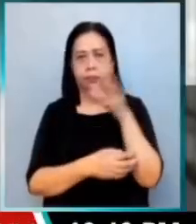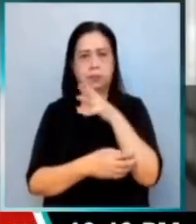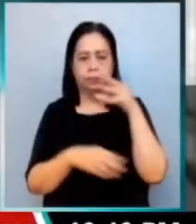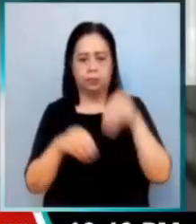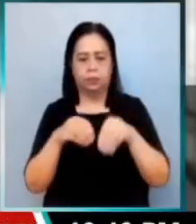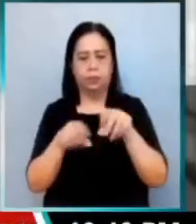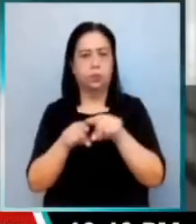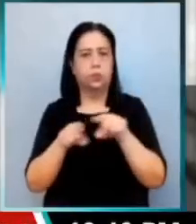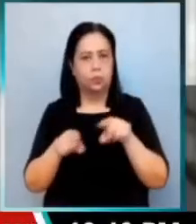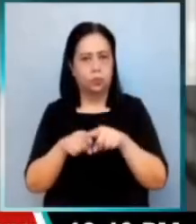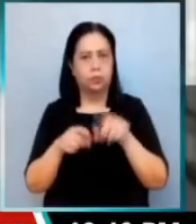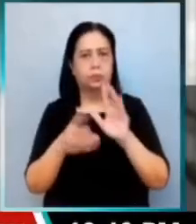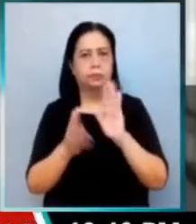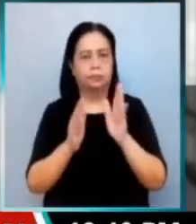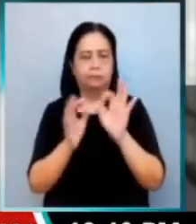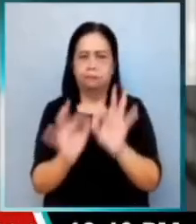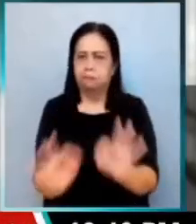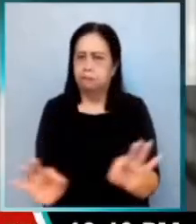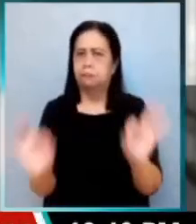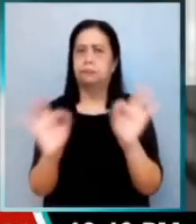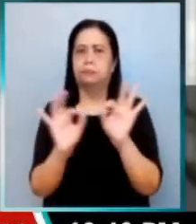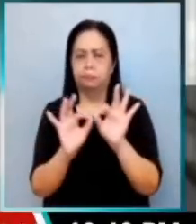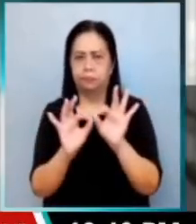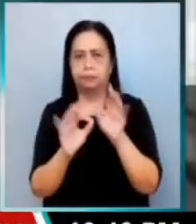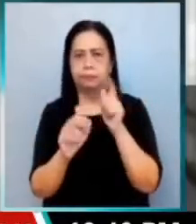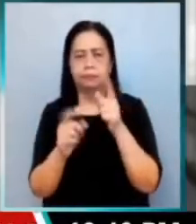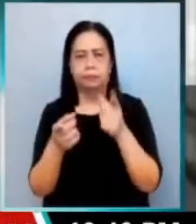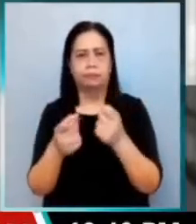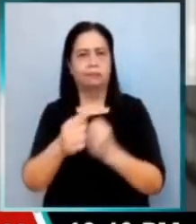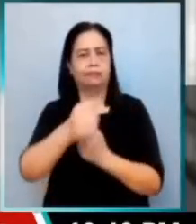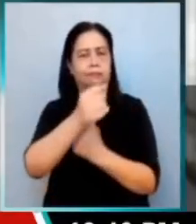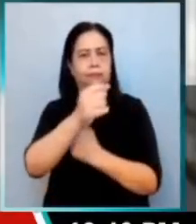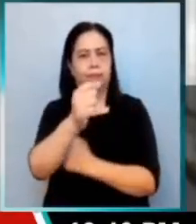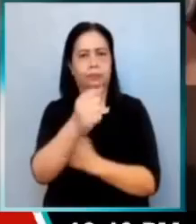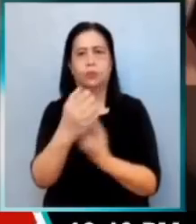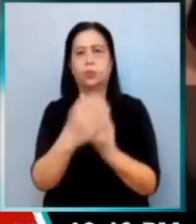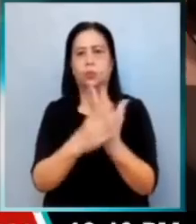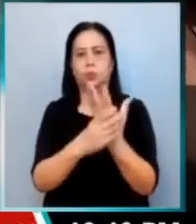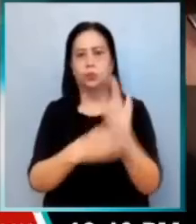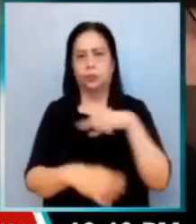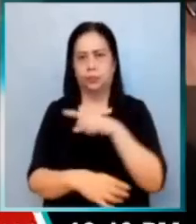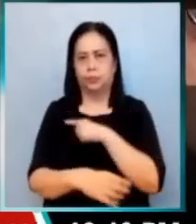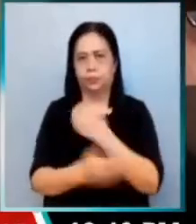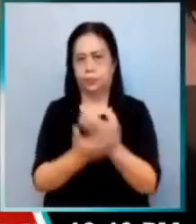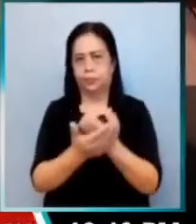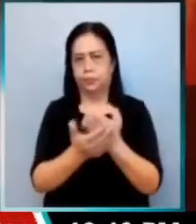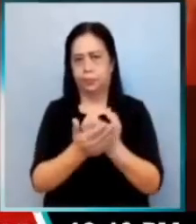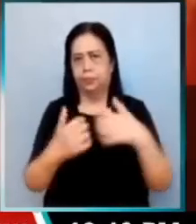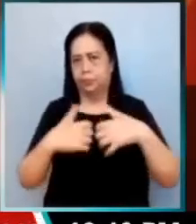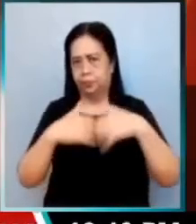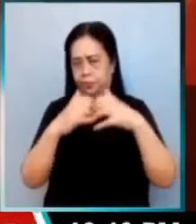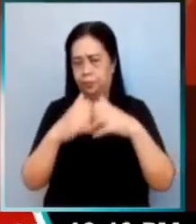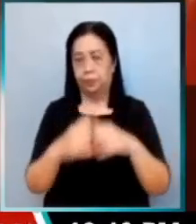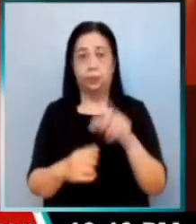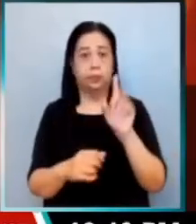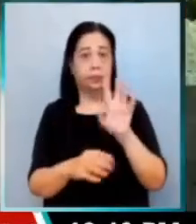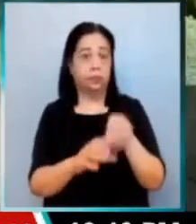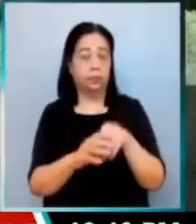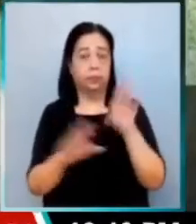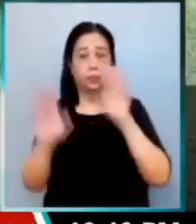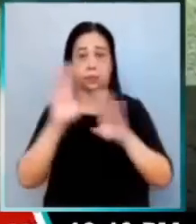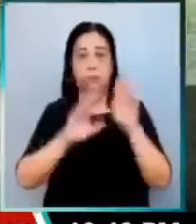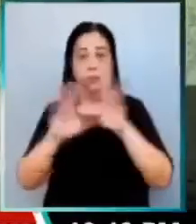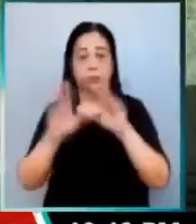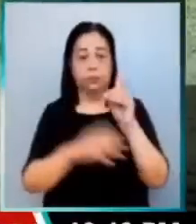ay magiging critical at siyang magiging haligi sa paglago ng ating ekonomiya. Kabilang sa mga suliraning kinakaharap ng kagawaran,